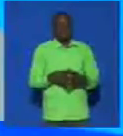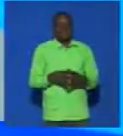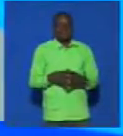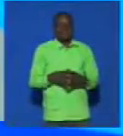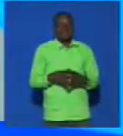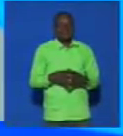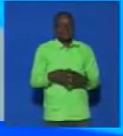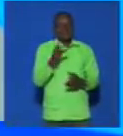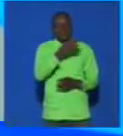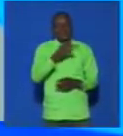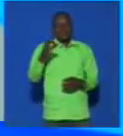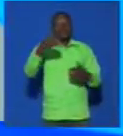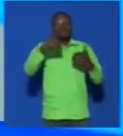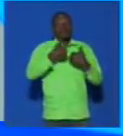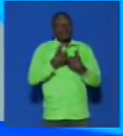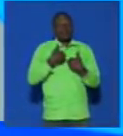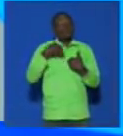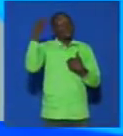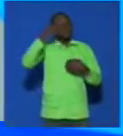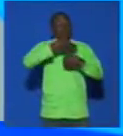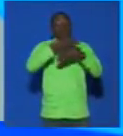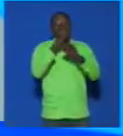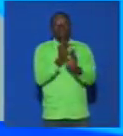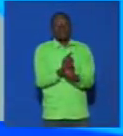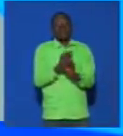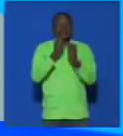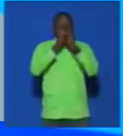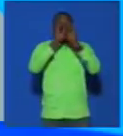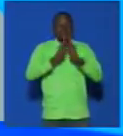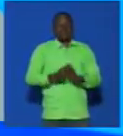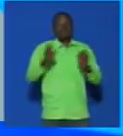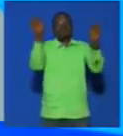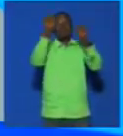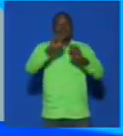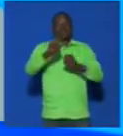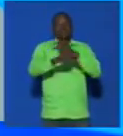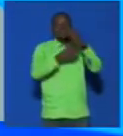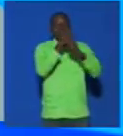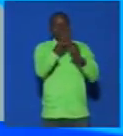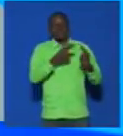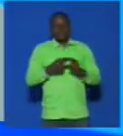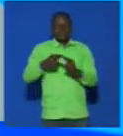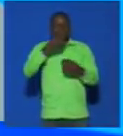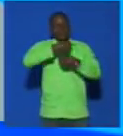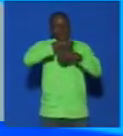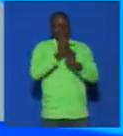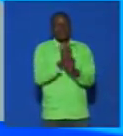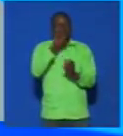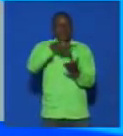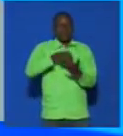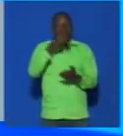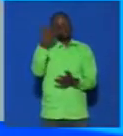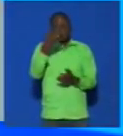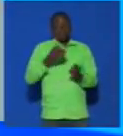le bookeen à bénéficier du fonds de consolidation de la paix du système des nations-unies ce fonds créé en 2005 permet